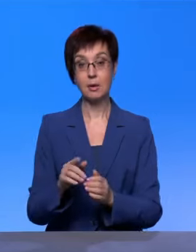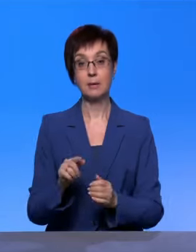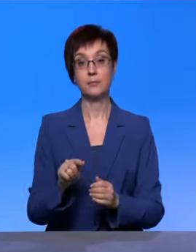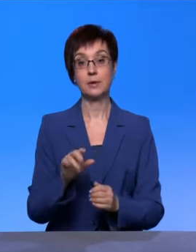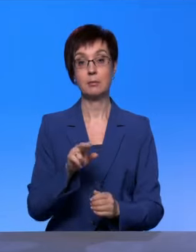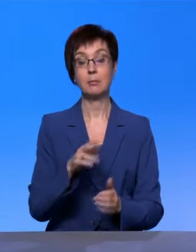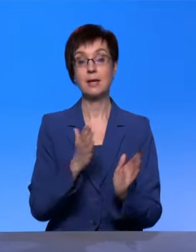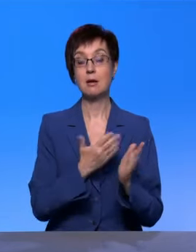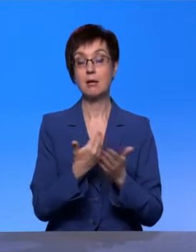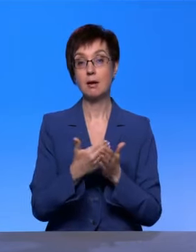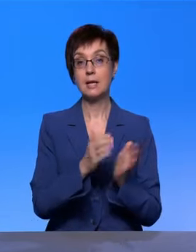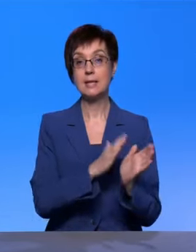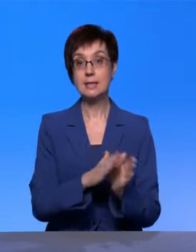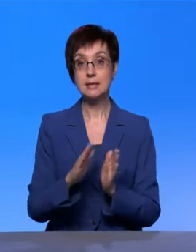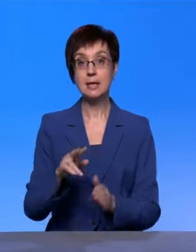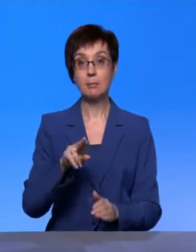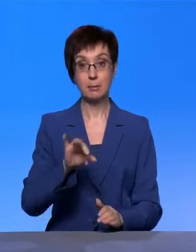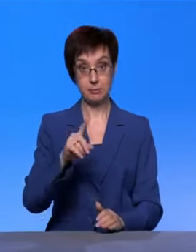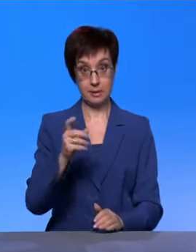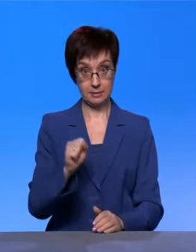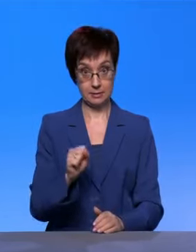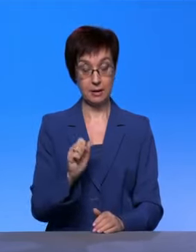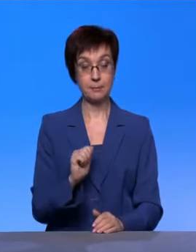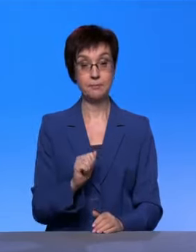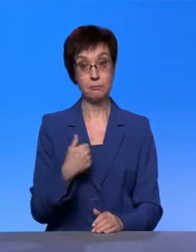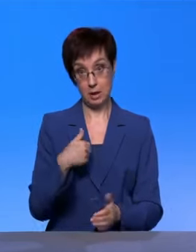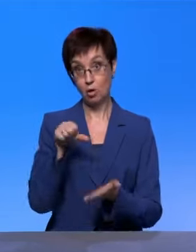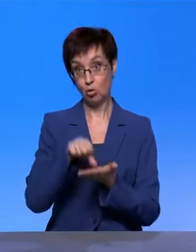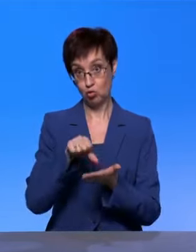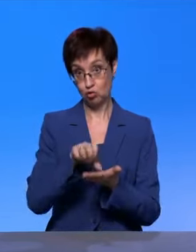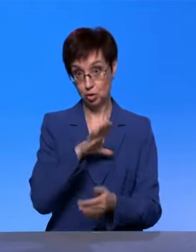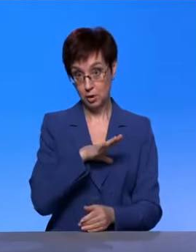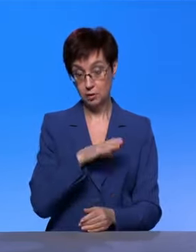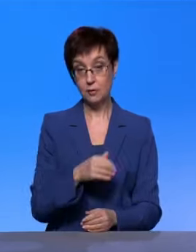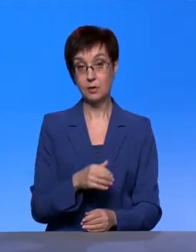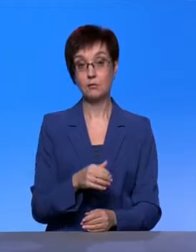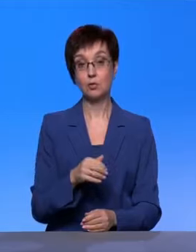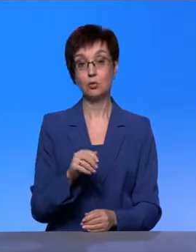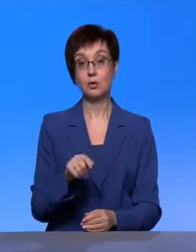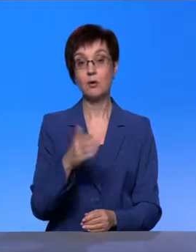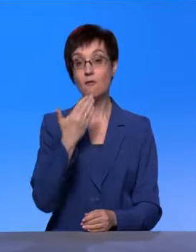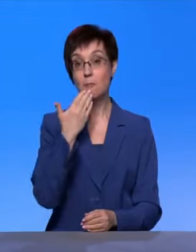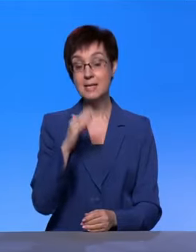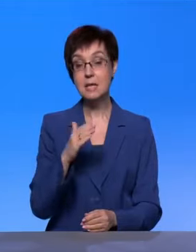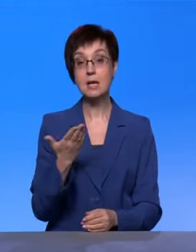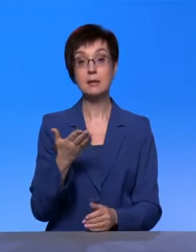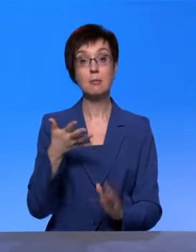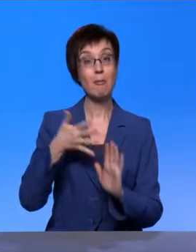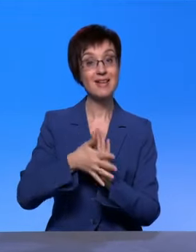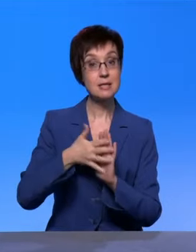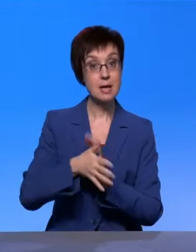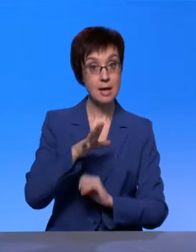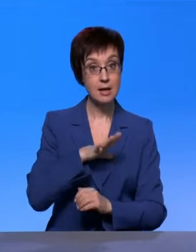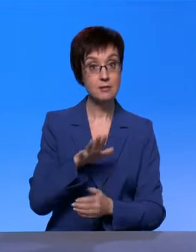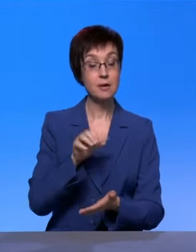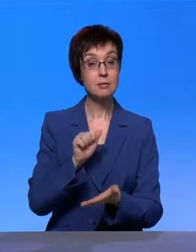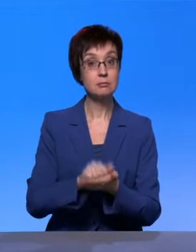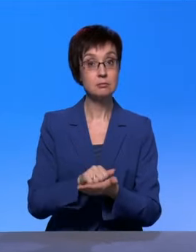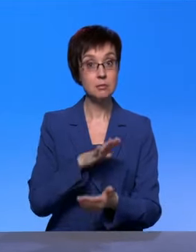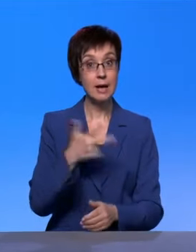в ней участвовали. Так вот, представьте себе, что мы занимали в последнем исследовании ПИЗа 33 место в области